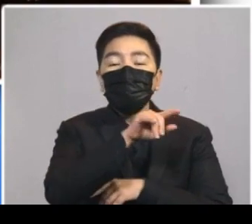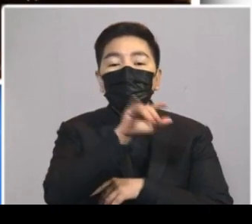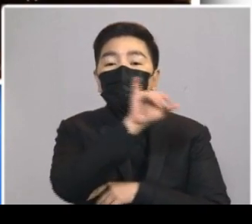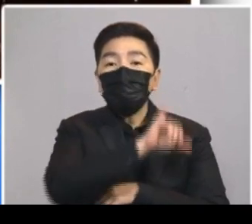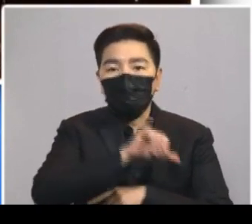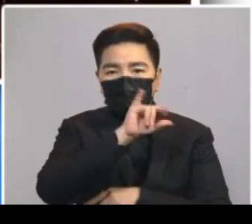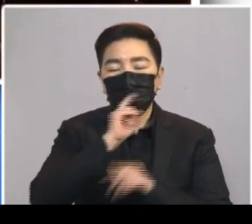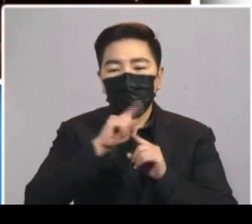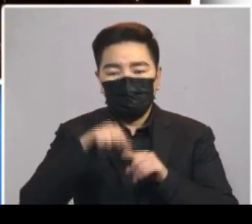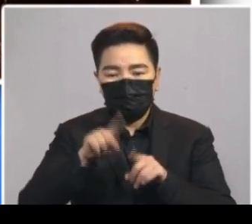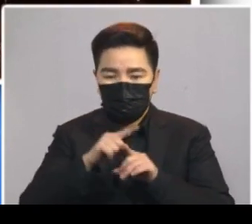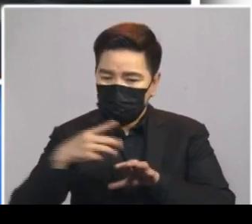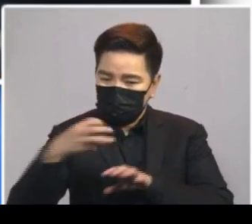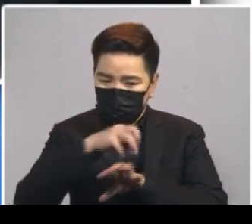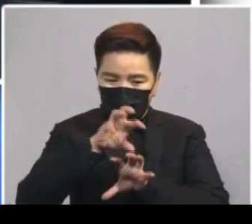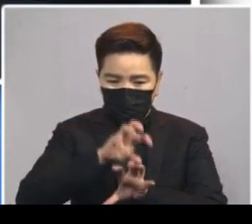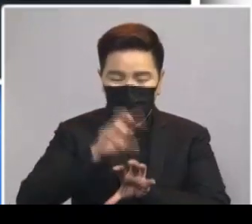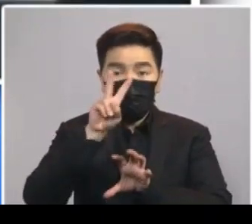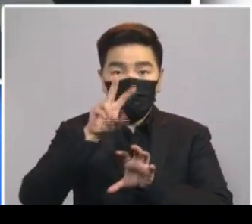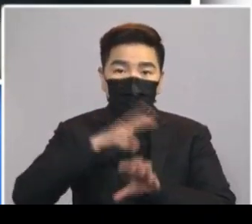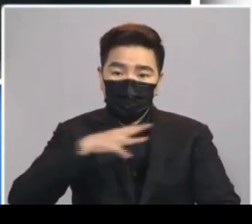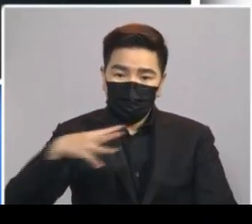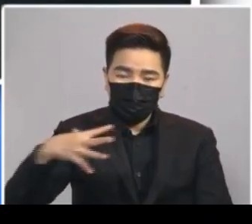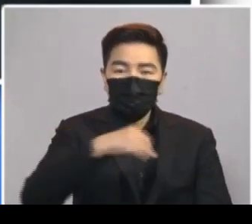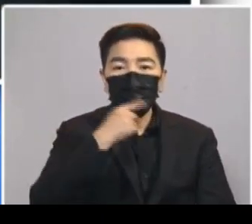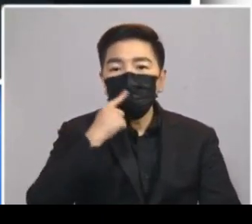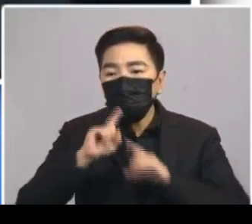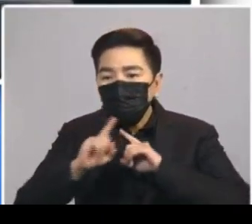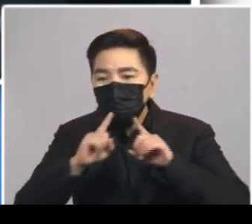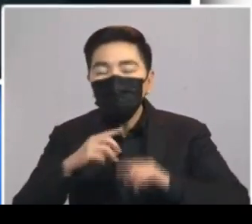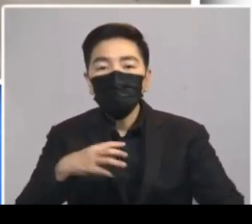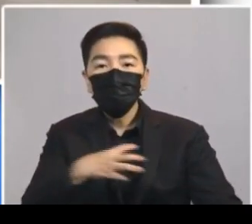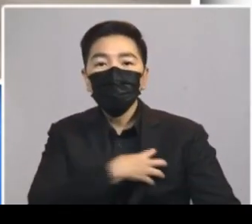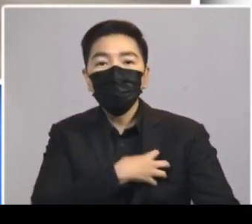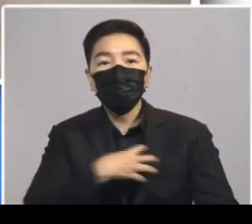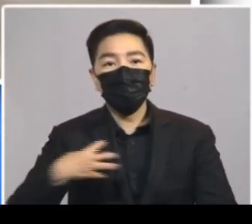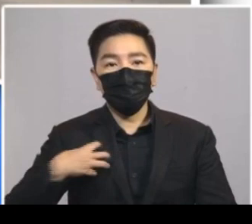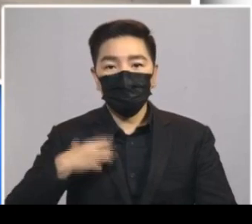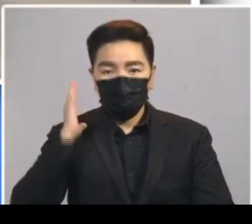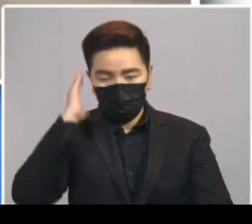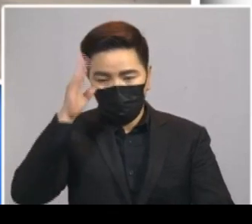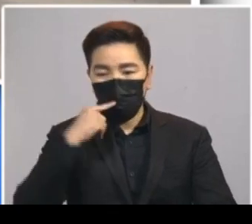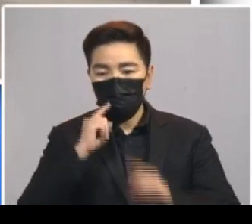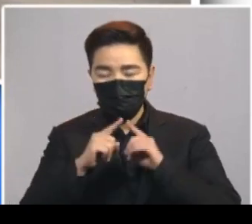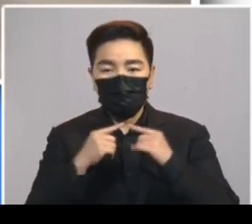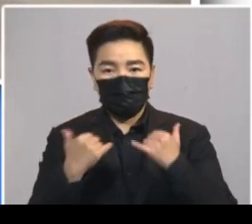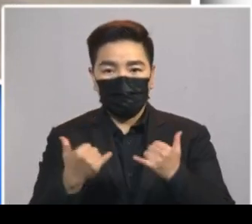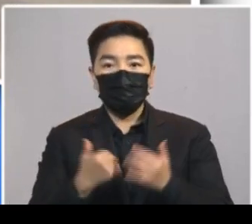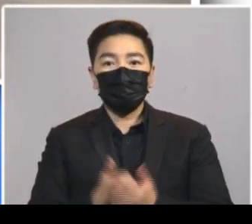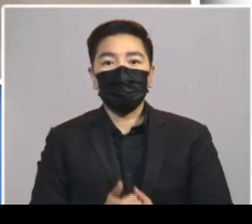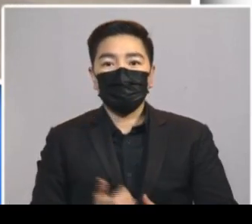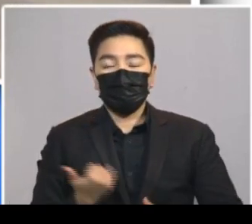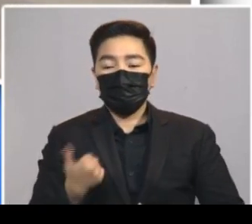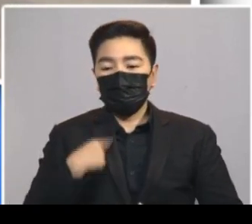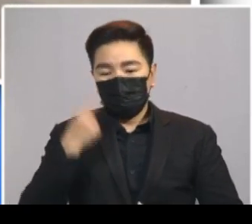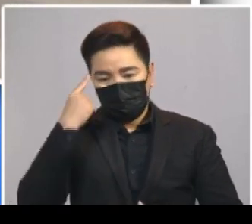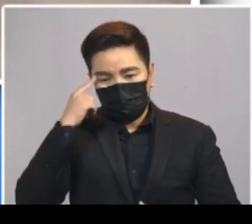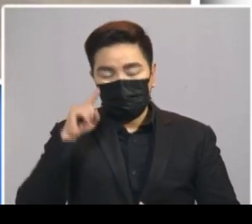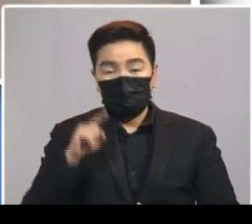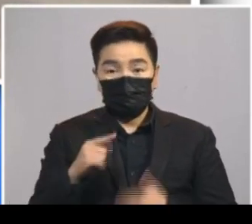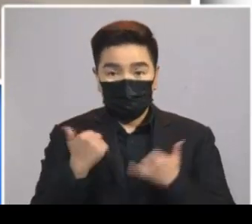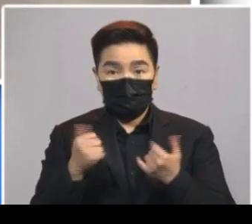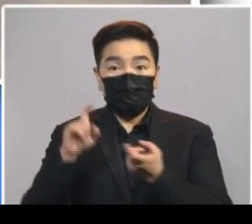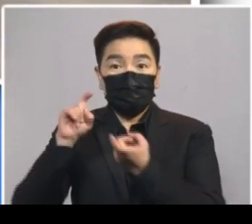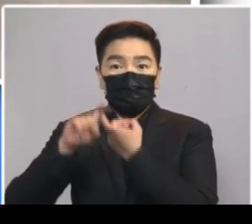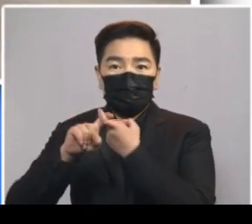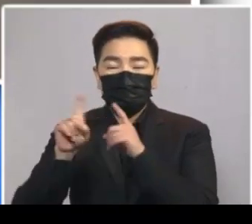ฏิบัติการตรงนี้ก็น่าจะเป็นส่วนหนึ่งของการต่อรองทางการทูตที่จะเปิดฉากต่อไปนะครับ ค่ะแล้วอาจารย์มองว่าการที่รัสเซียเนี่ย